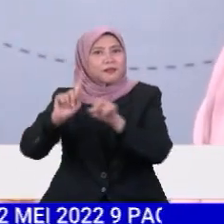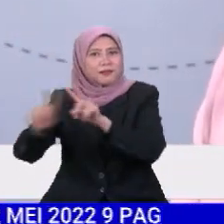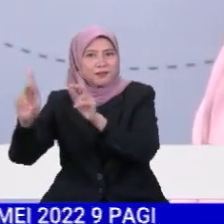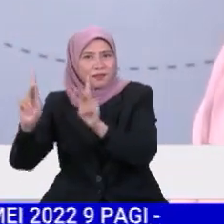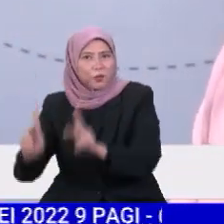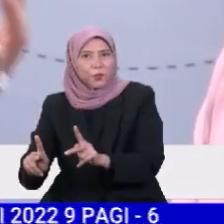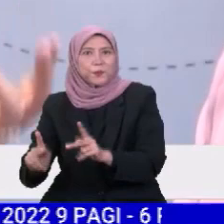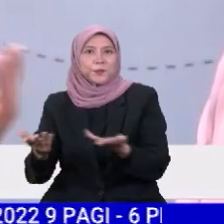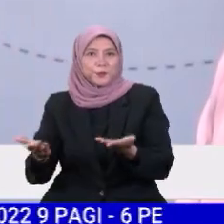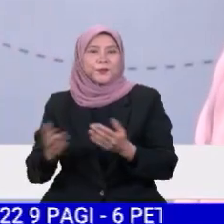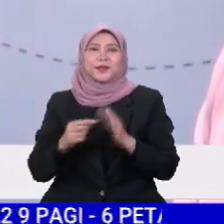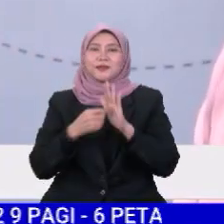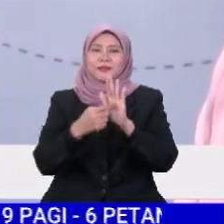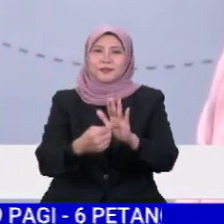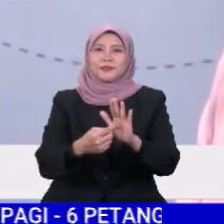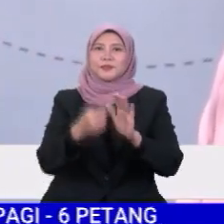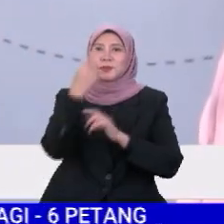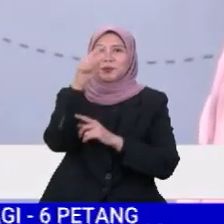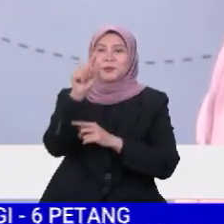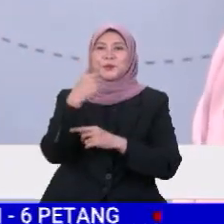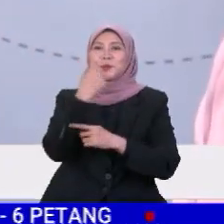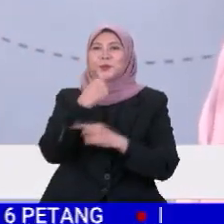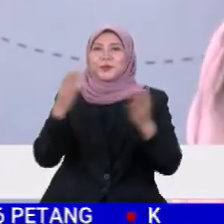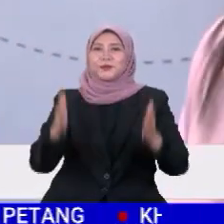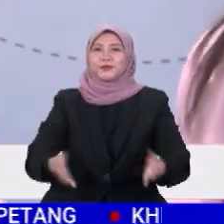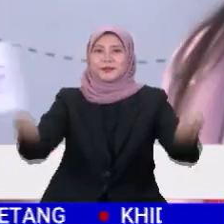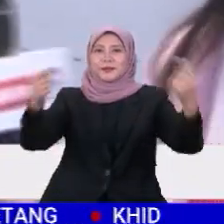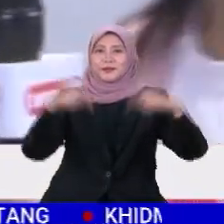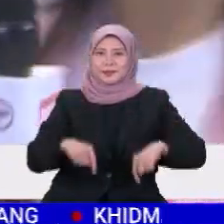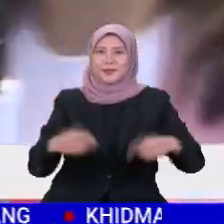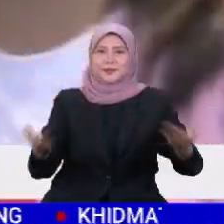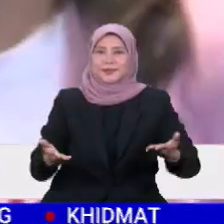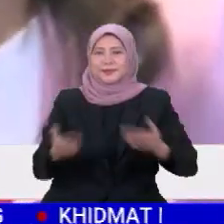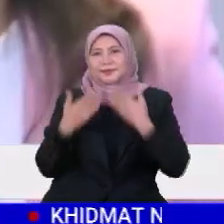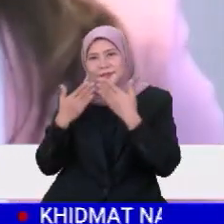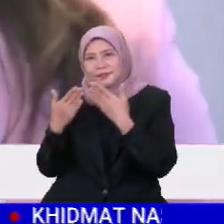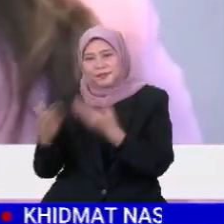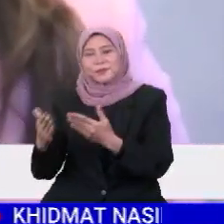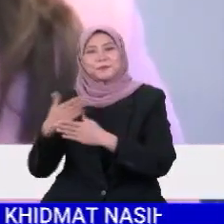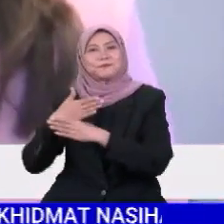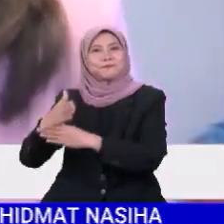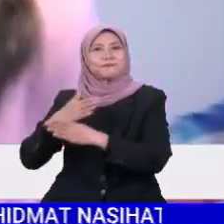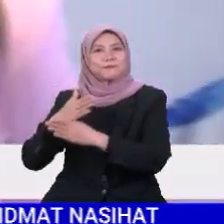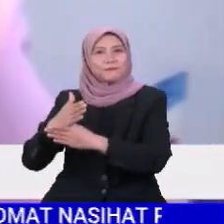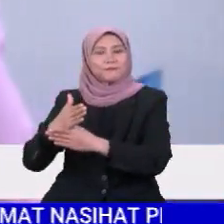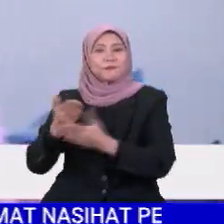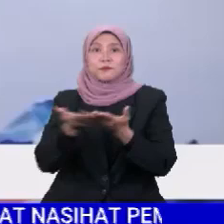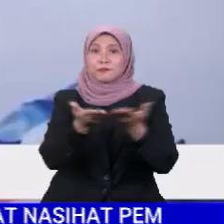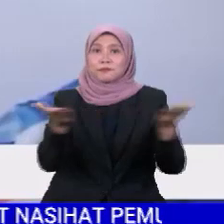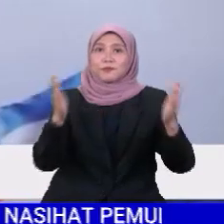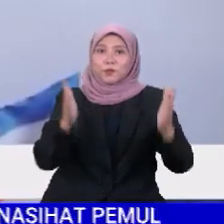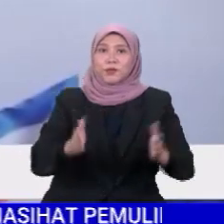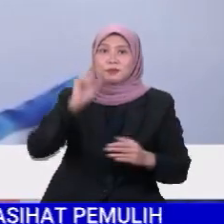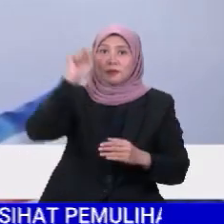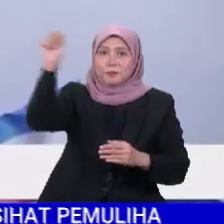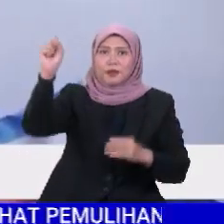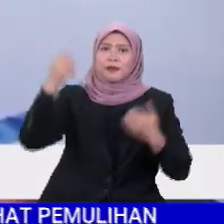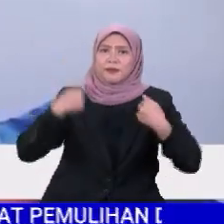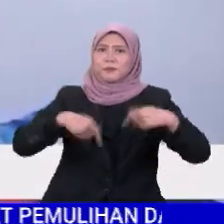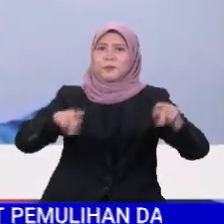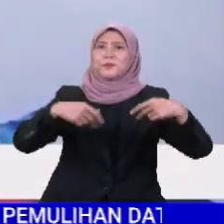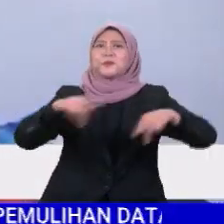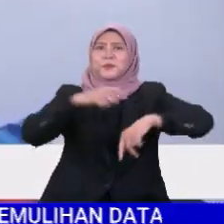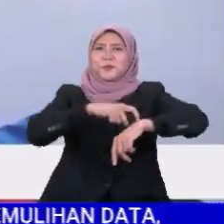kita paparkan itu juga untuk siapa yang hadir di sini. Baik, terima kasih. Itu dia perkongsiannya. Jadi buat anda warga Sabah masih sempat